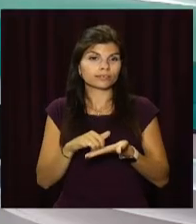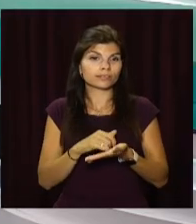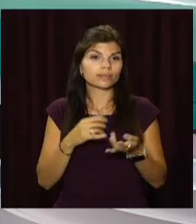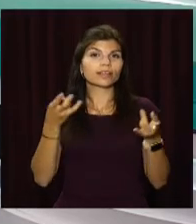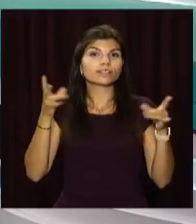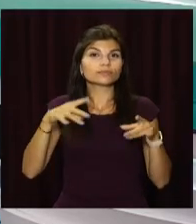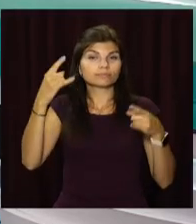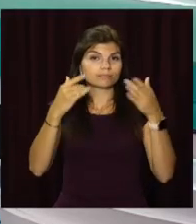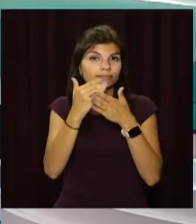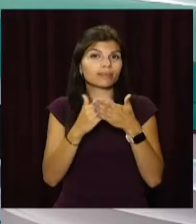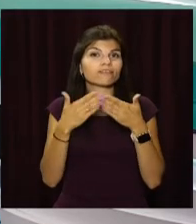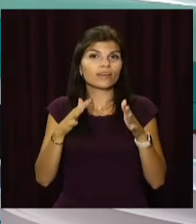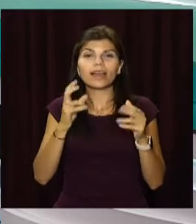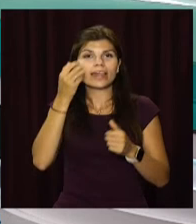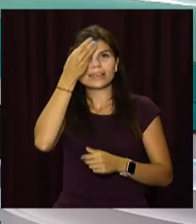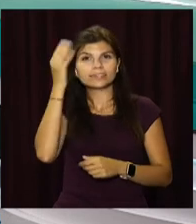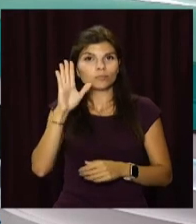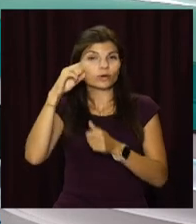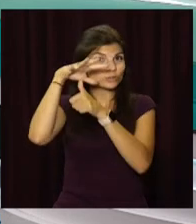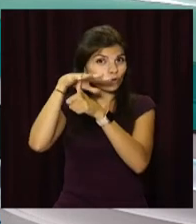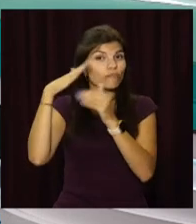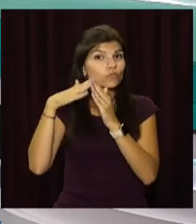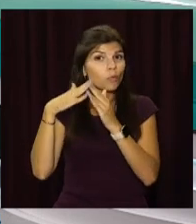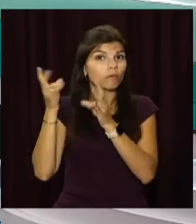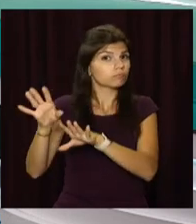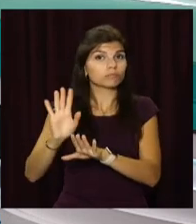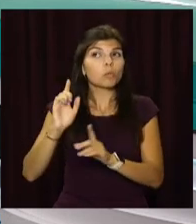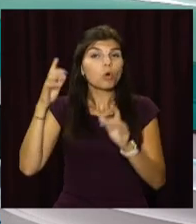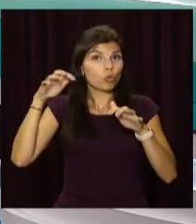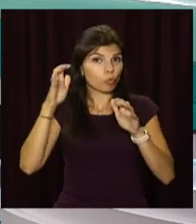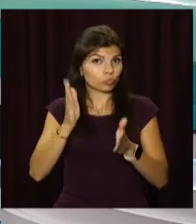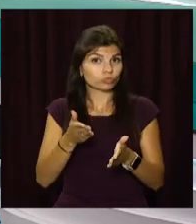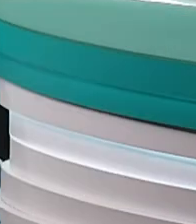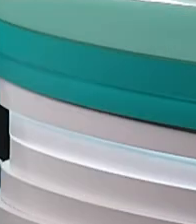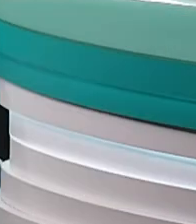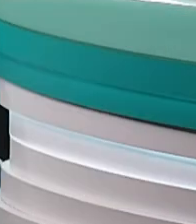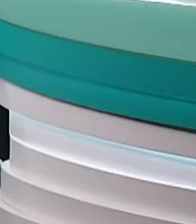Залишайтесь відкритим та не забувайте парасольки вдома, адже прогнозують дощ.